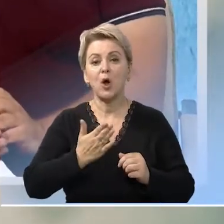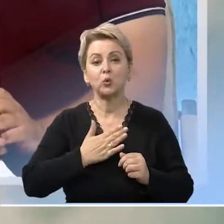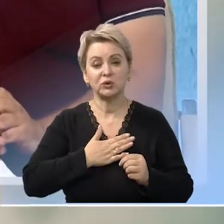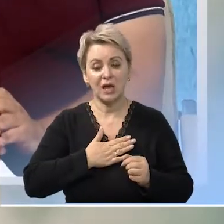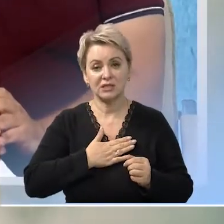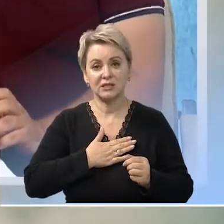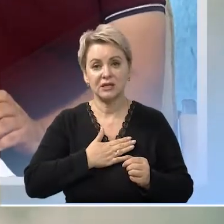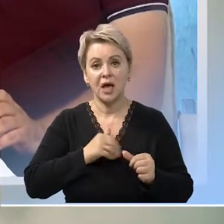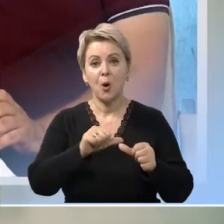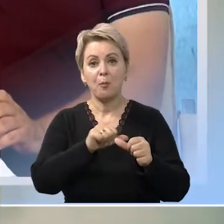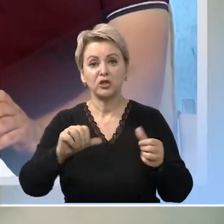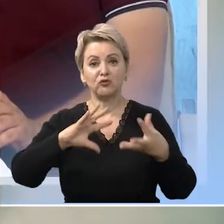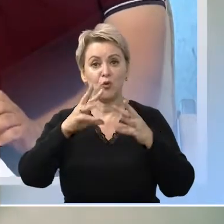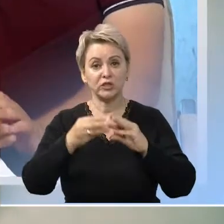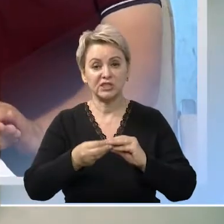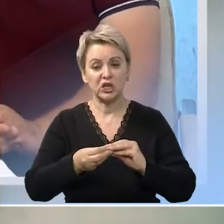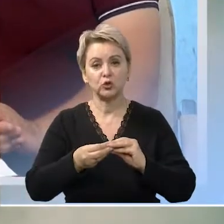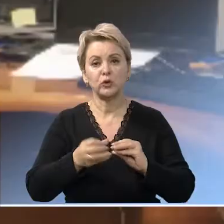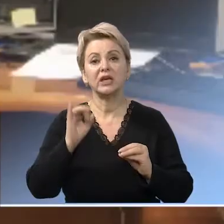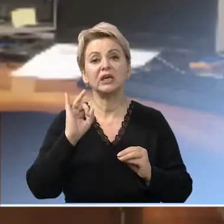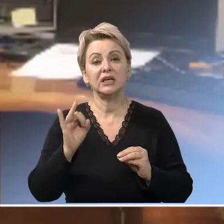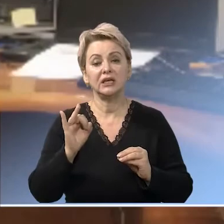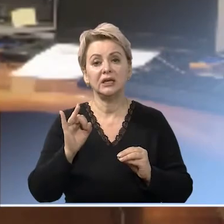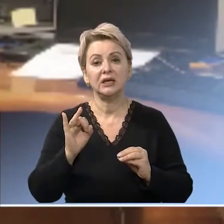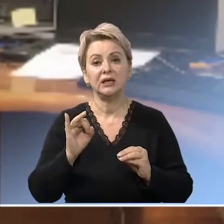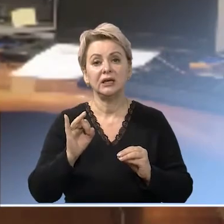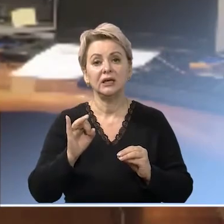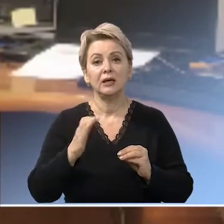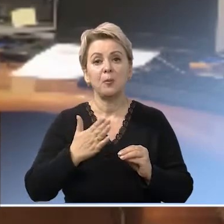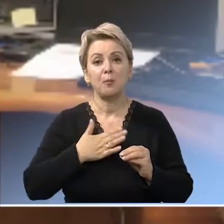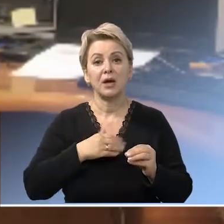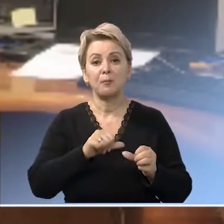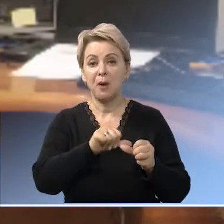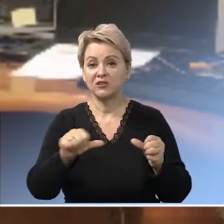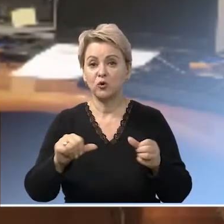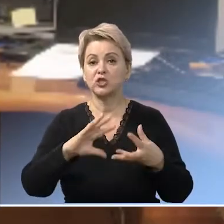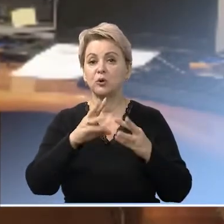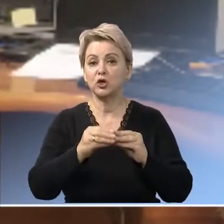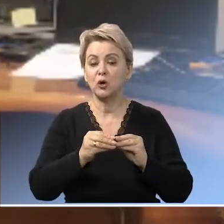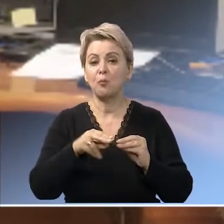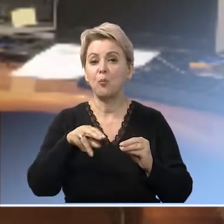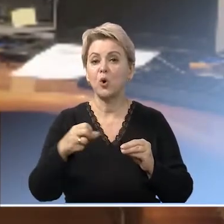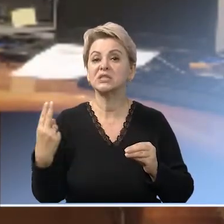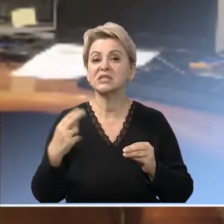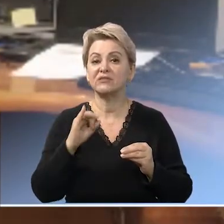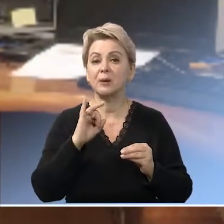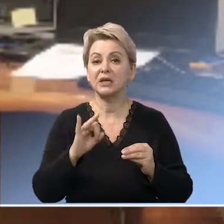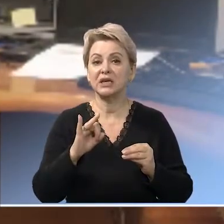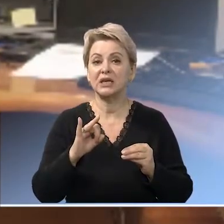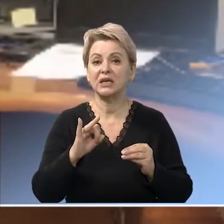у нас подводятся итоги, и ну, как бы мы подводим именно итоги по цифрам,